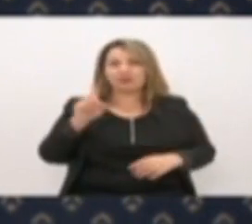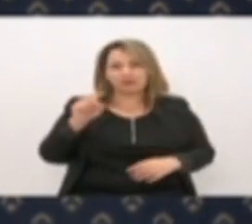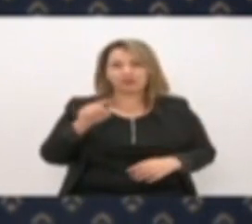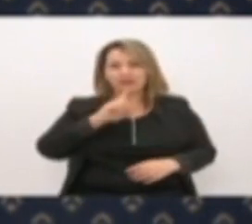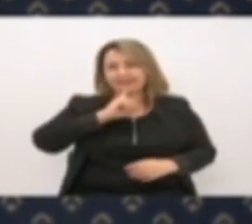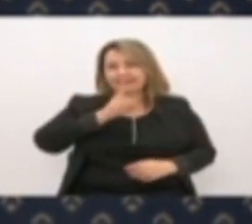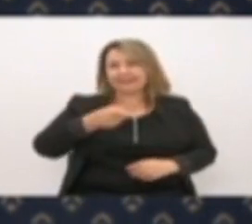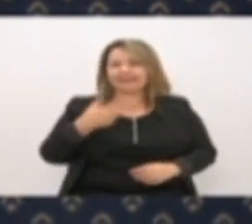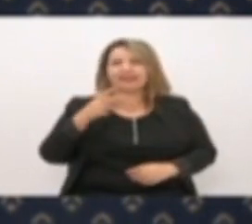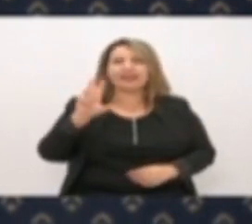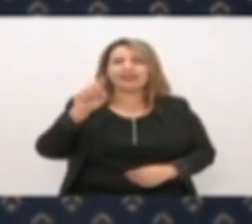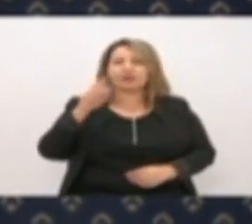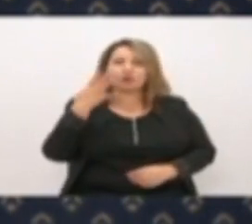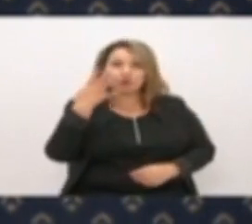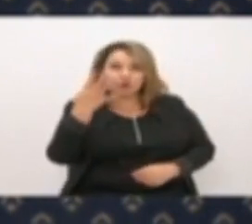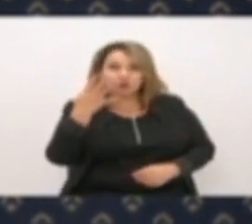2193